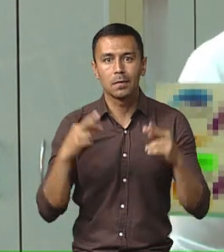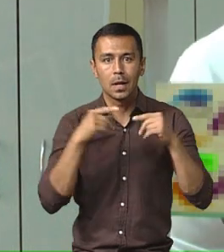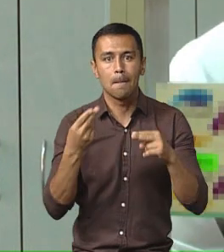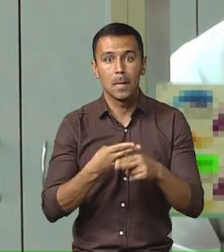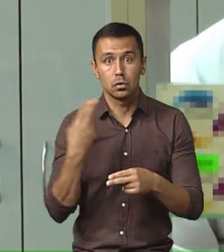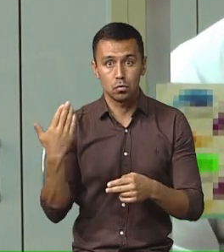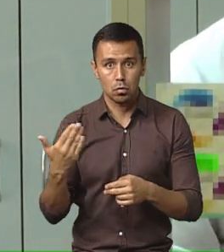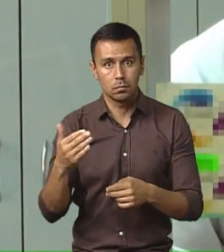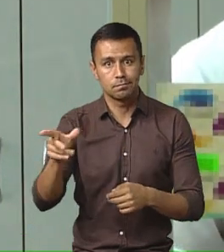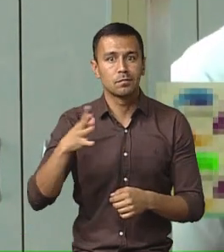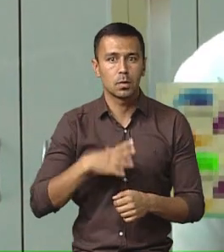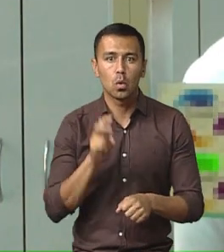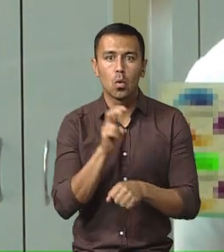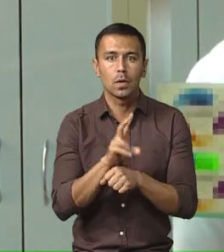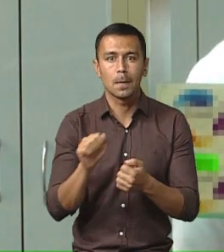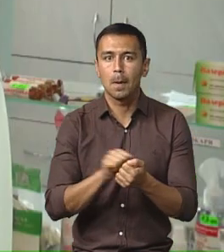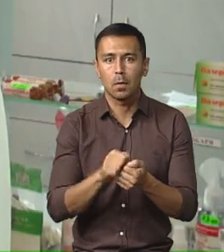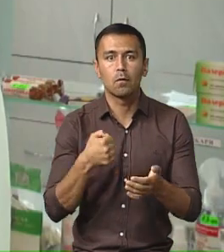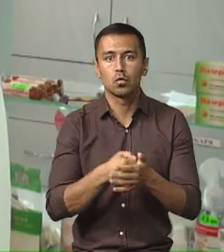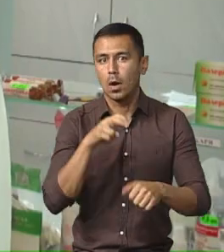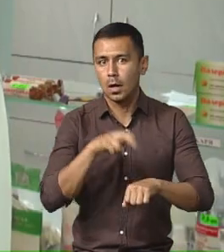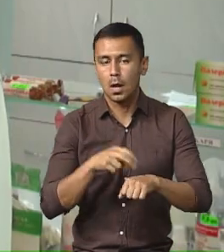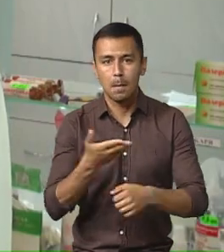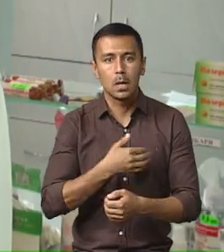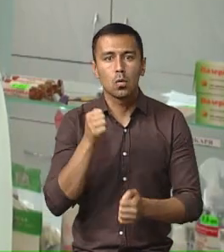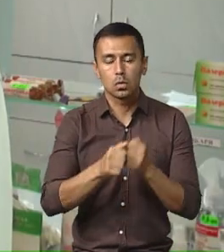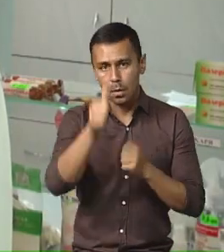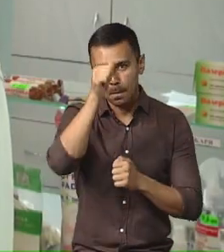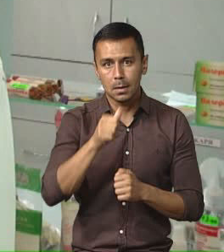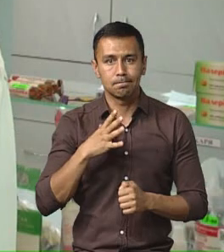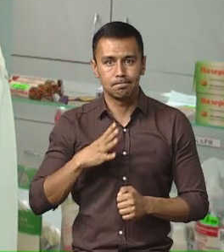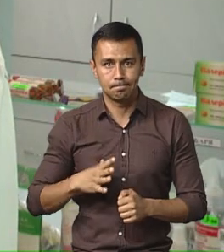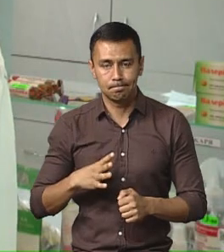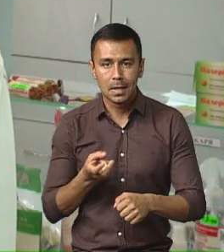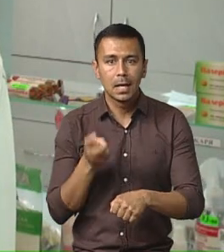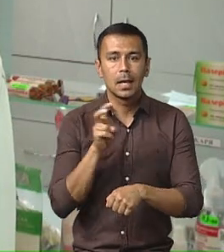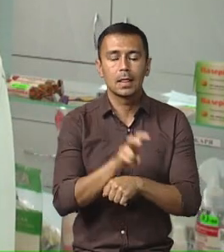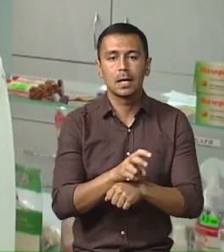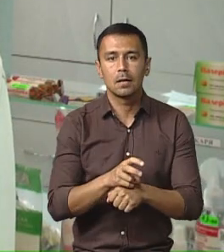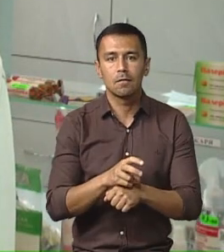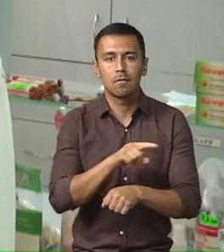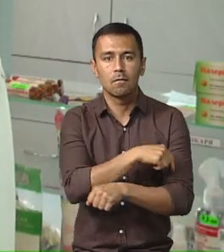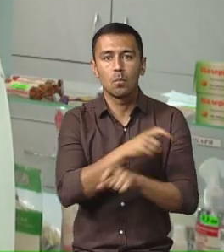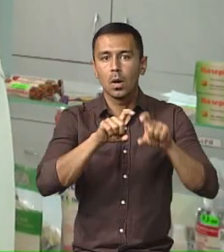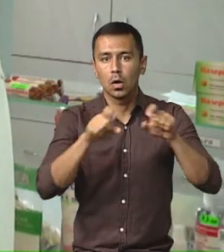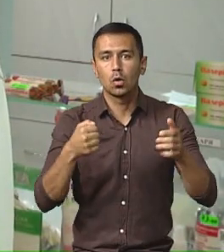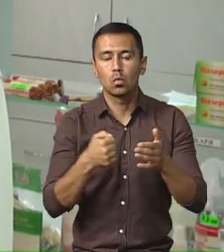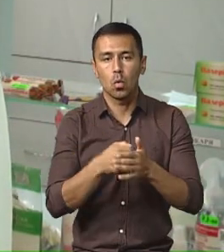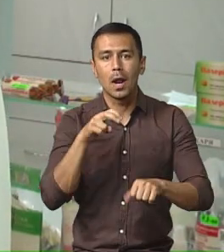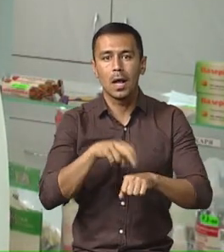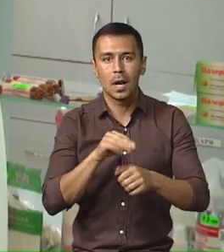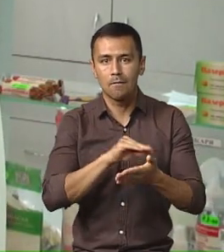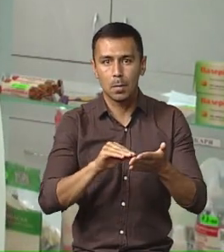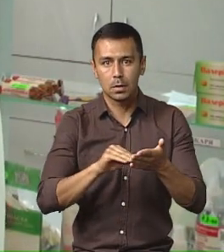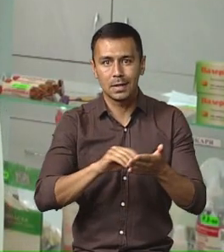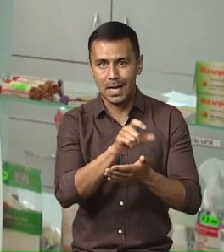нього чоловік вимушений ходити за паперовим до лікаря. Мені кожного місяця приходиться йти в поліклініку до онколога, виписувати